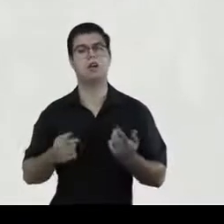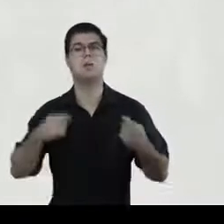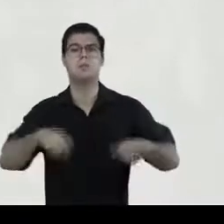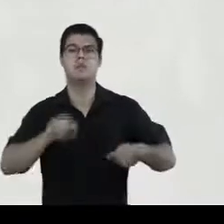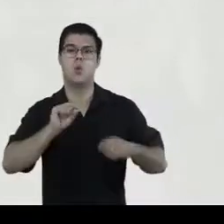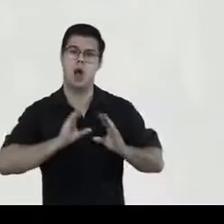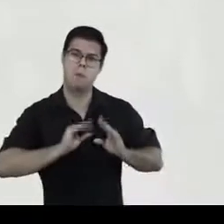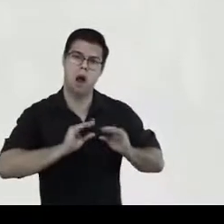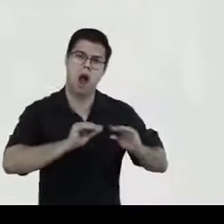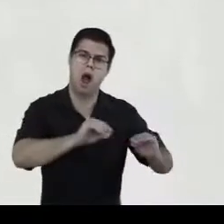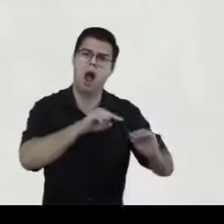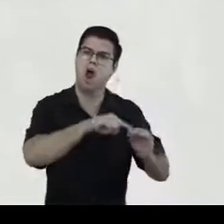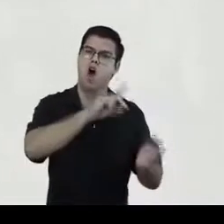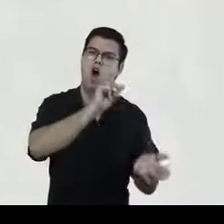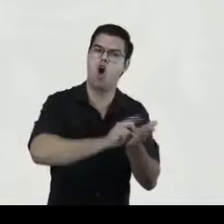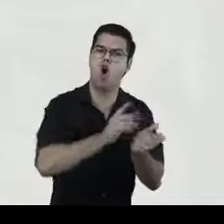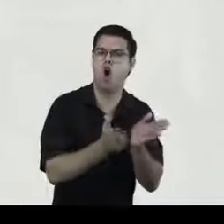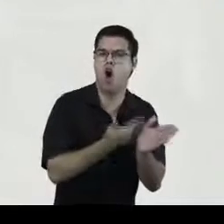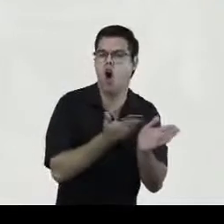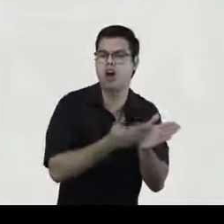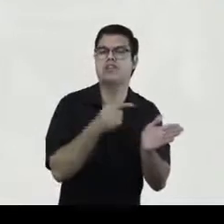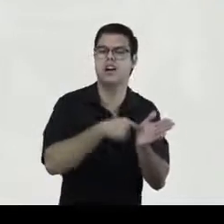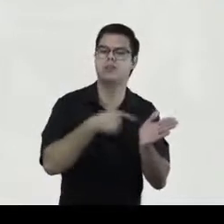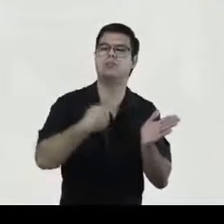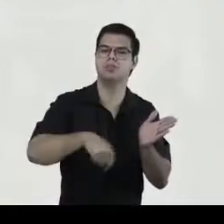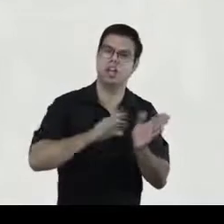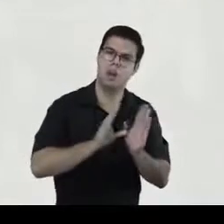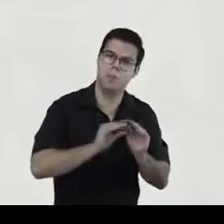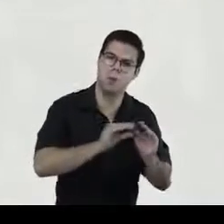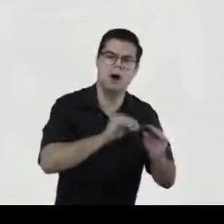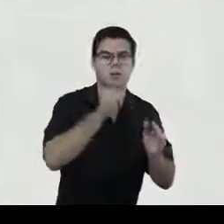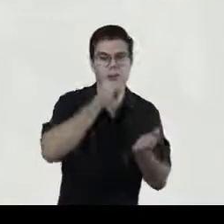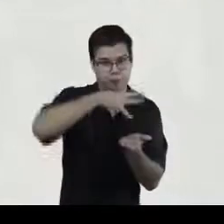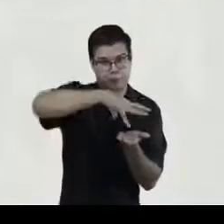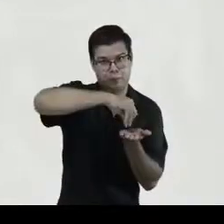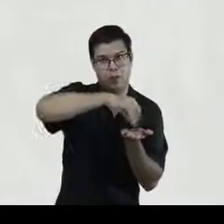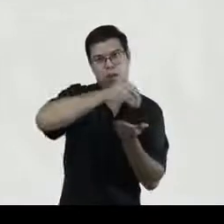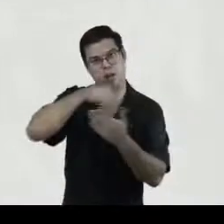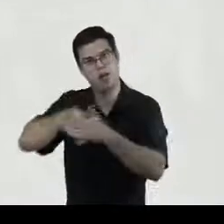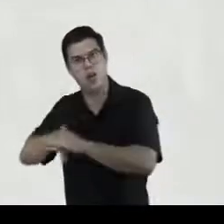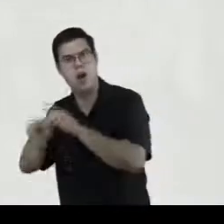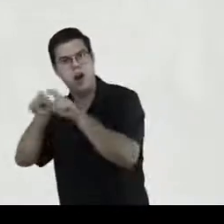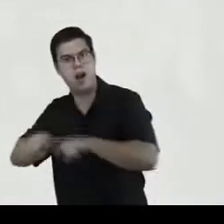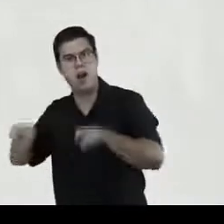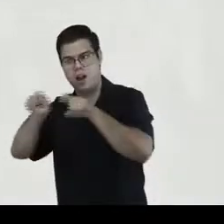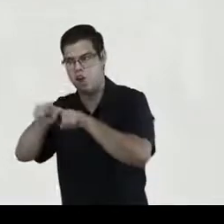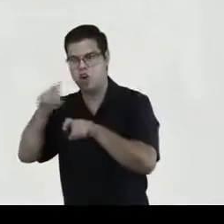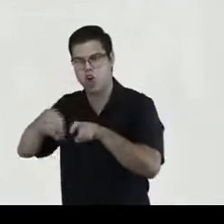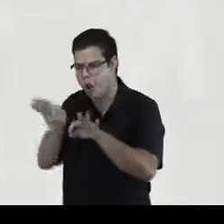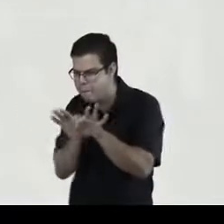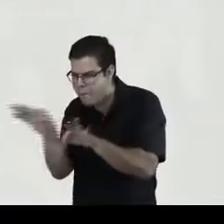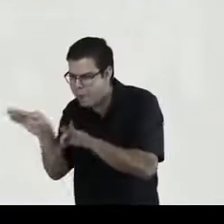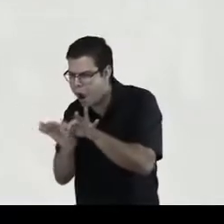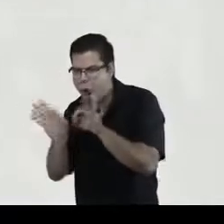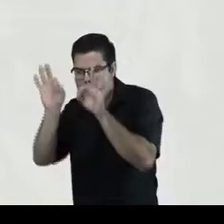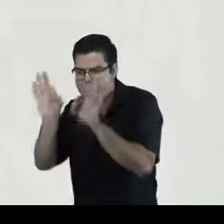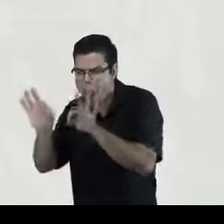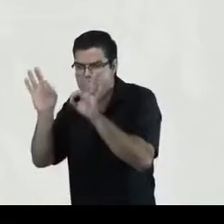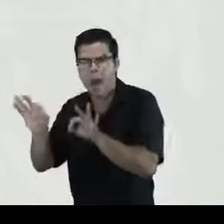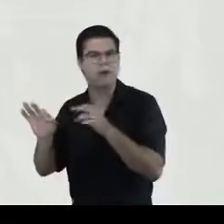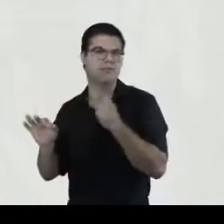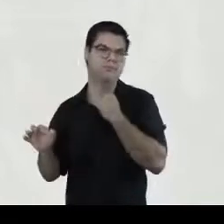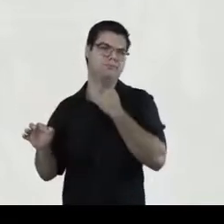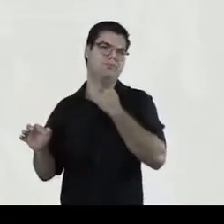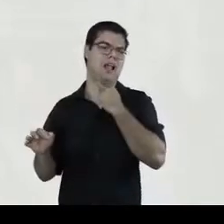nicht gut genug messen, um diese Technik wirklich gut anwenden zu können. Das Problem